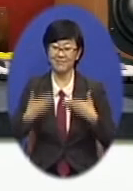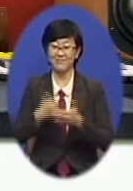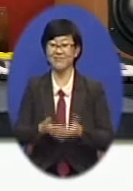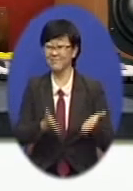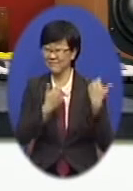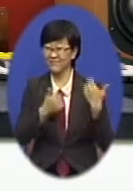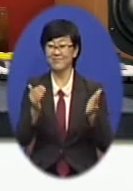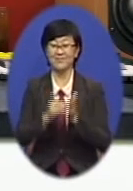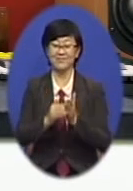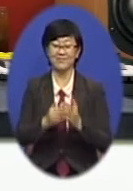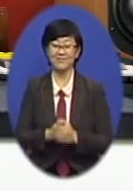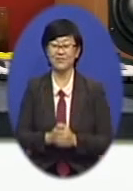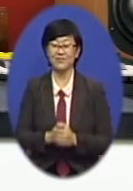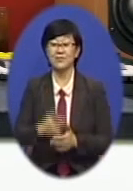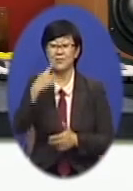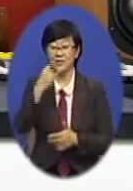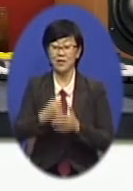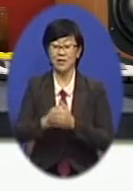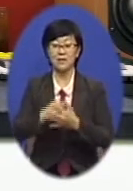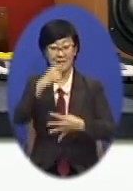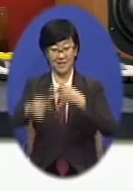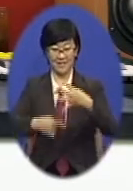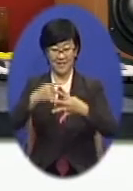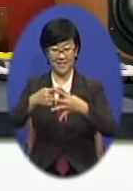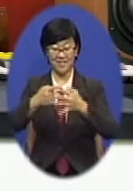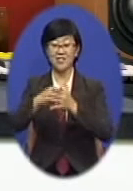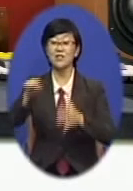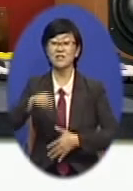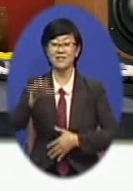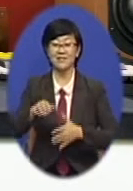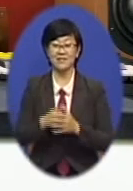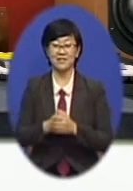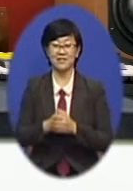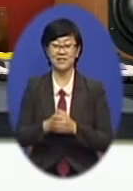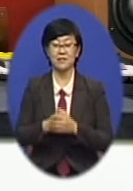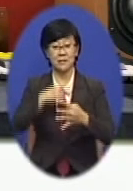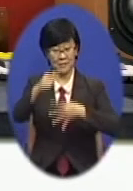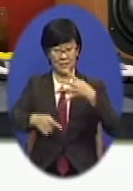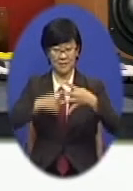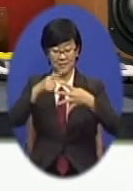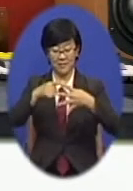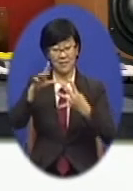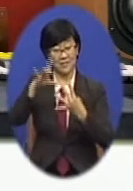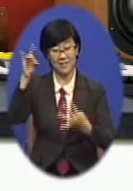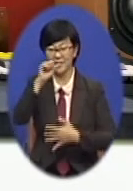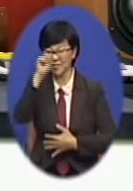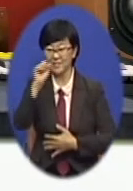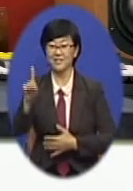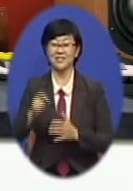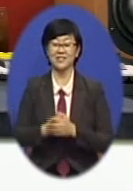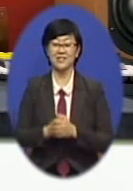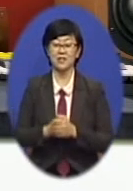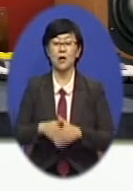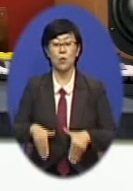지났어요. 우리 어머님은 봄, 여름, 가을, 겨울 사계절 중에. 어떤 계절을 가장 좋아하세요?